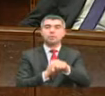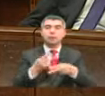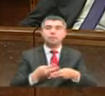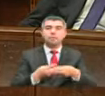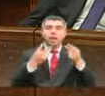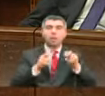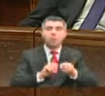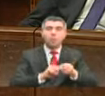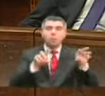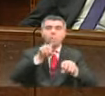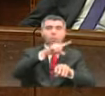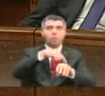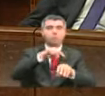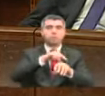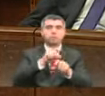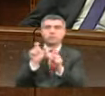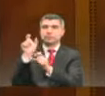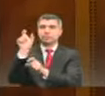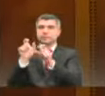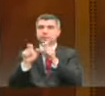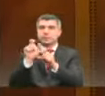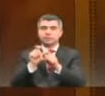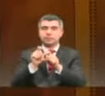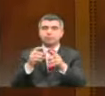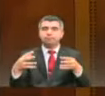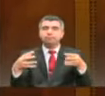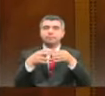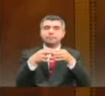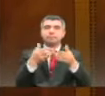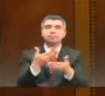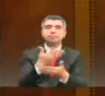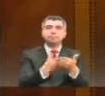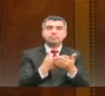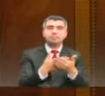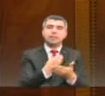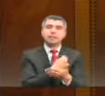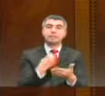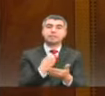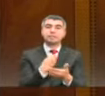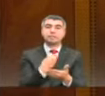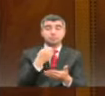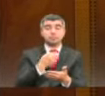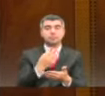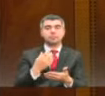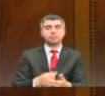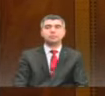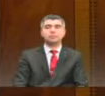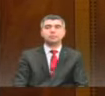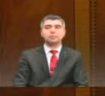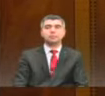الشاملة وتعزيز الولوج إلى الخدمات الصحية وإصلاح الصحة العمومية.